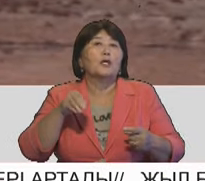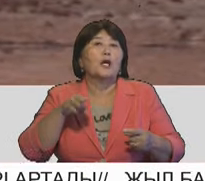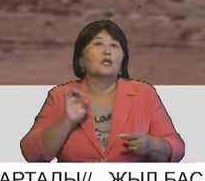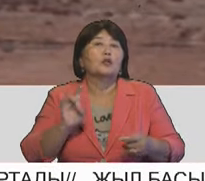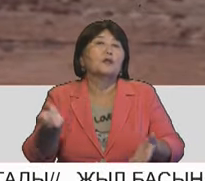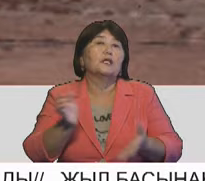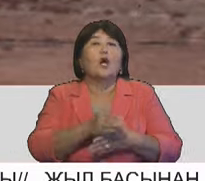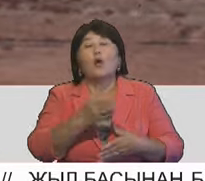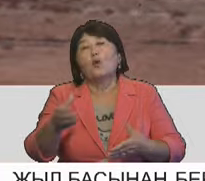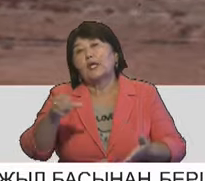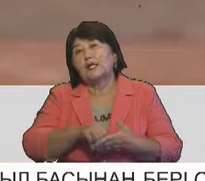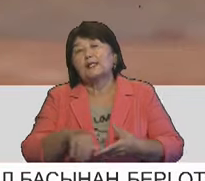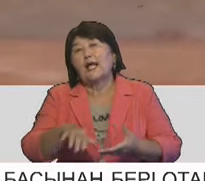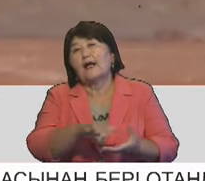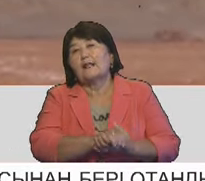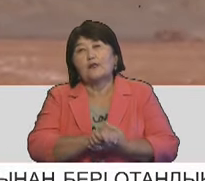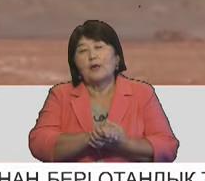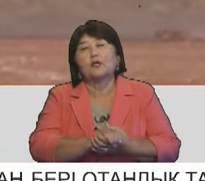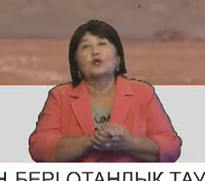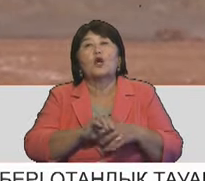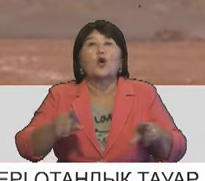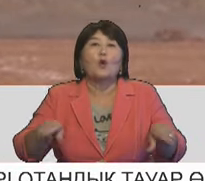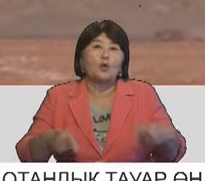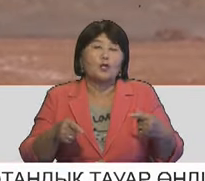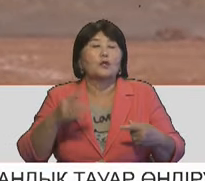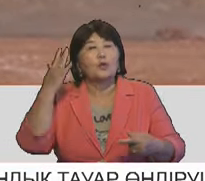таныстырып, олардың арасында ынтымақтасу орнату жоспарланған.